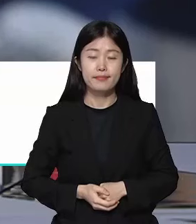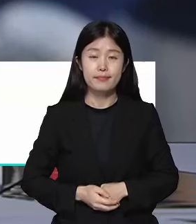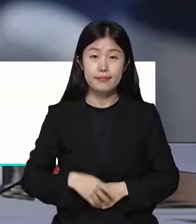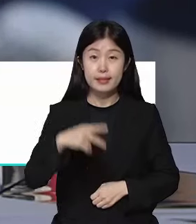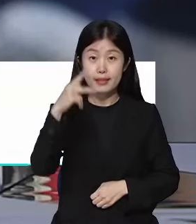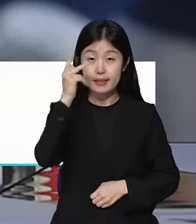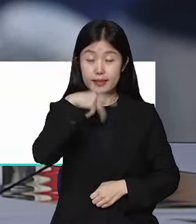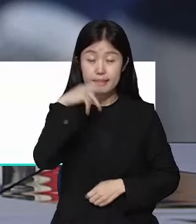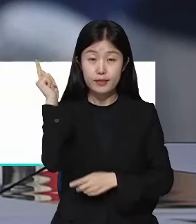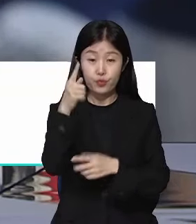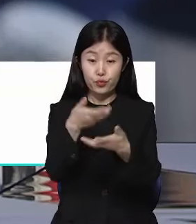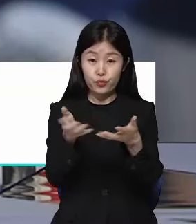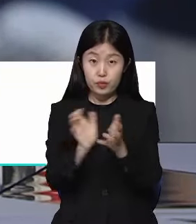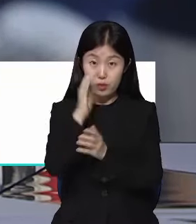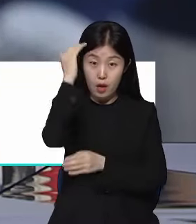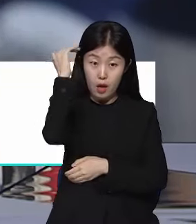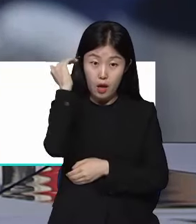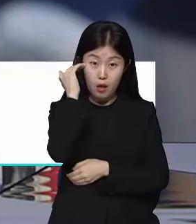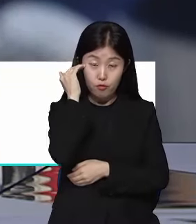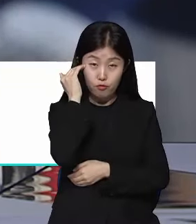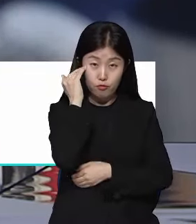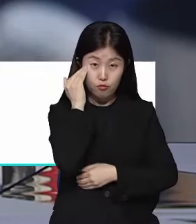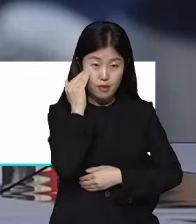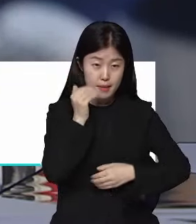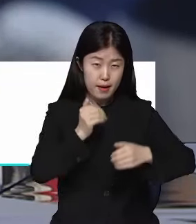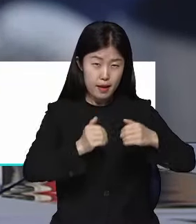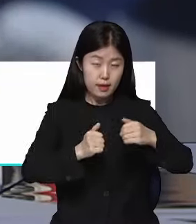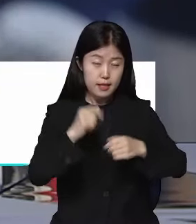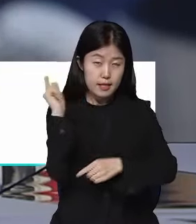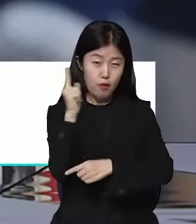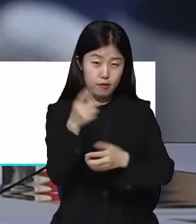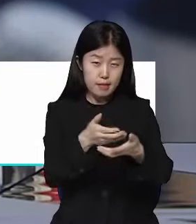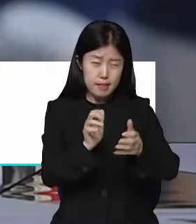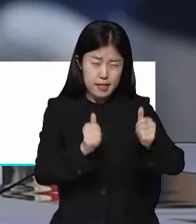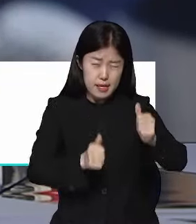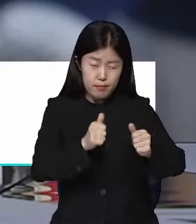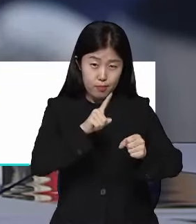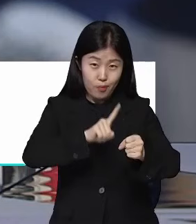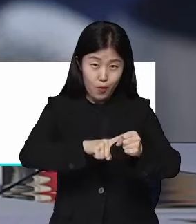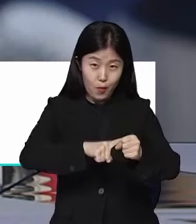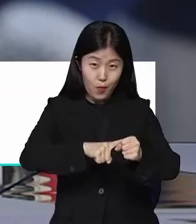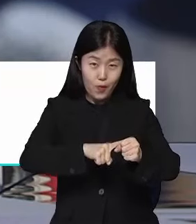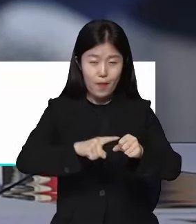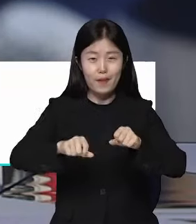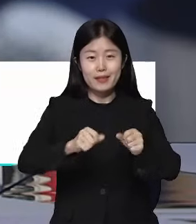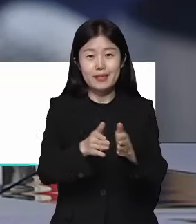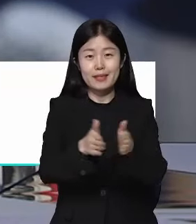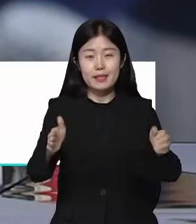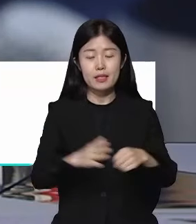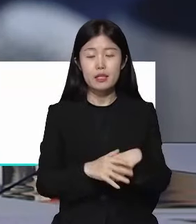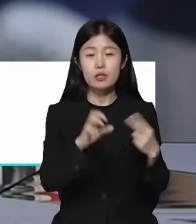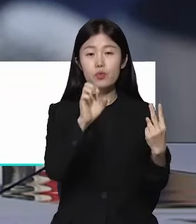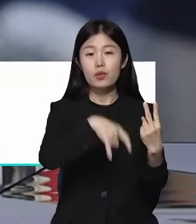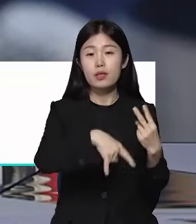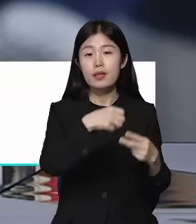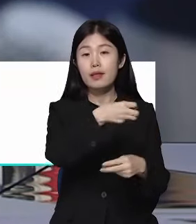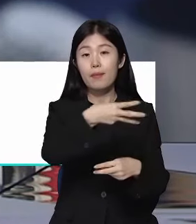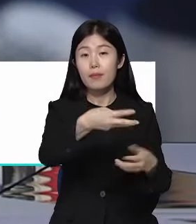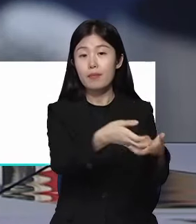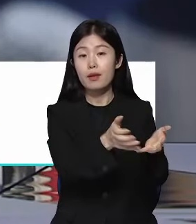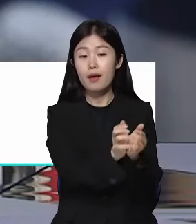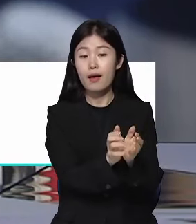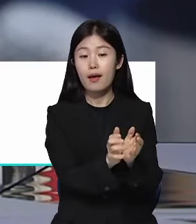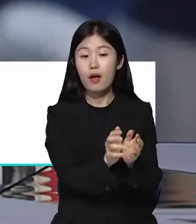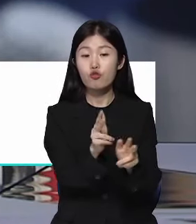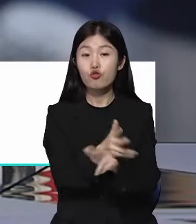기아 타이거즈가 한국 시리즈 직행을 위한 카운트다운을 시작했습니다. 2위 삼성 라이온즈와의 주말 2연전을 승리로